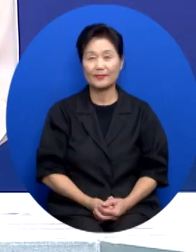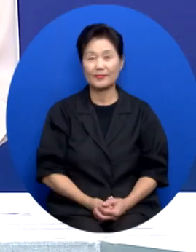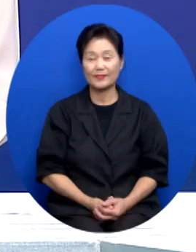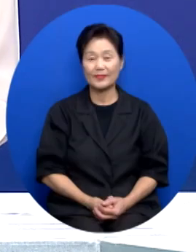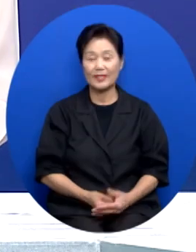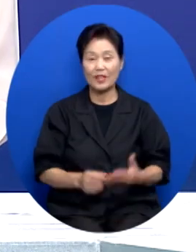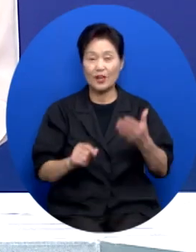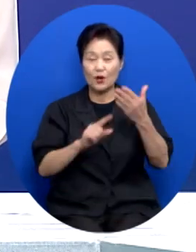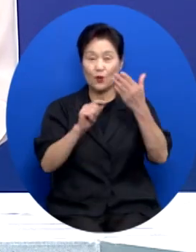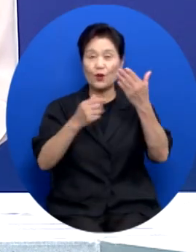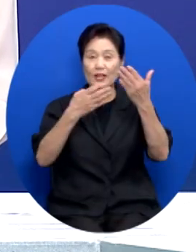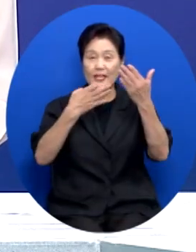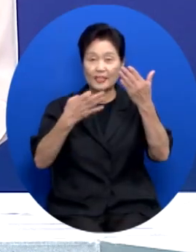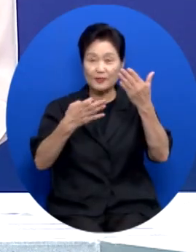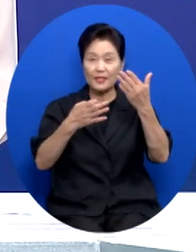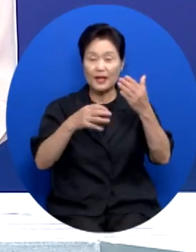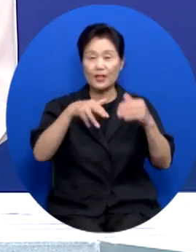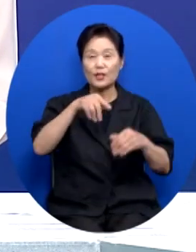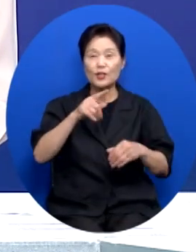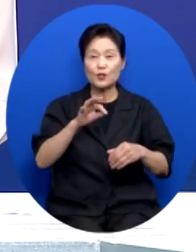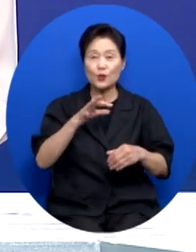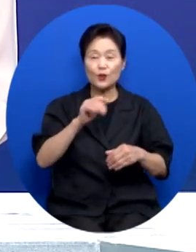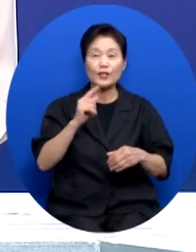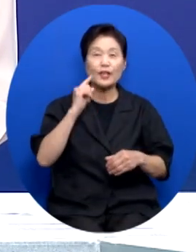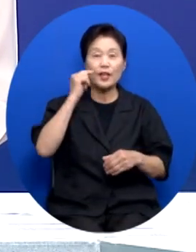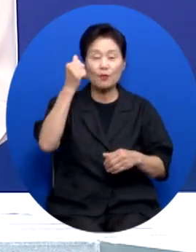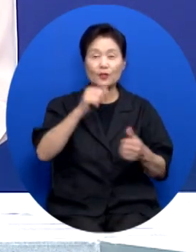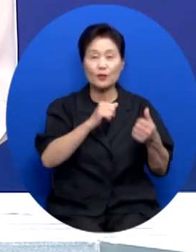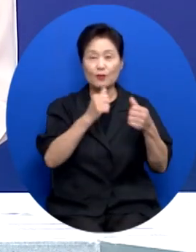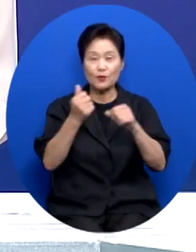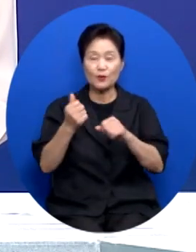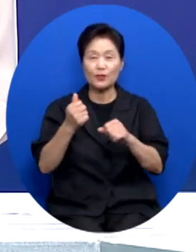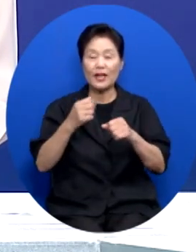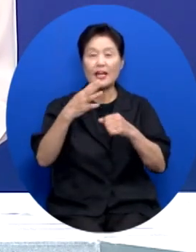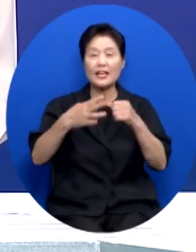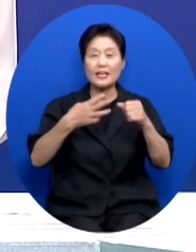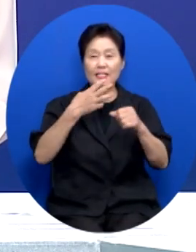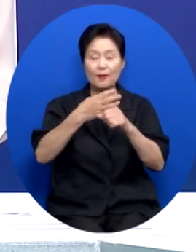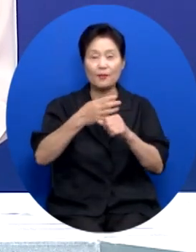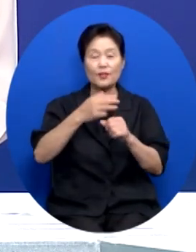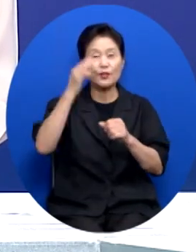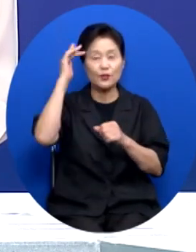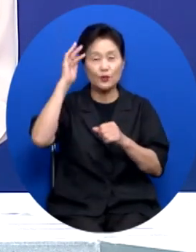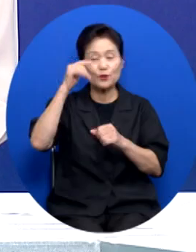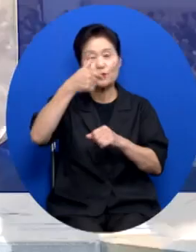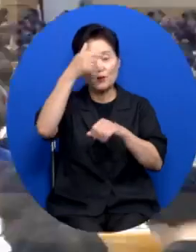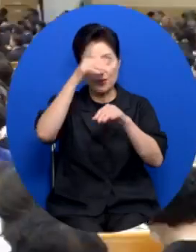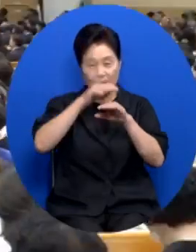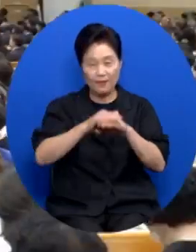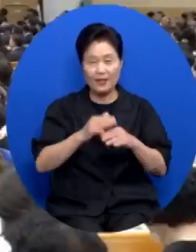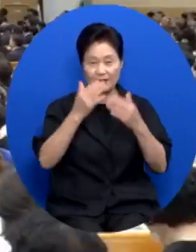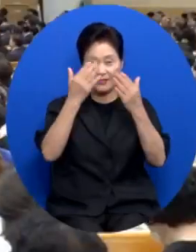지난 14일 영산 조용기 목사 3주기 추모 예배가 여의도 순복음교회에서 열렸습니다.